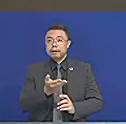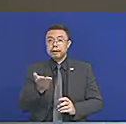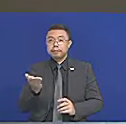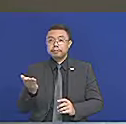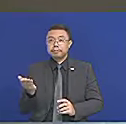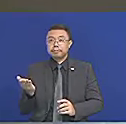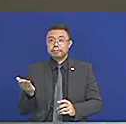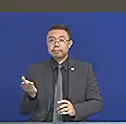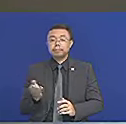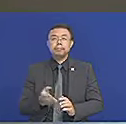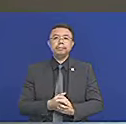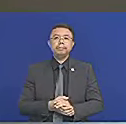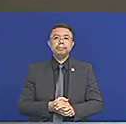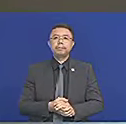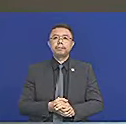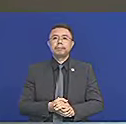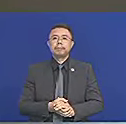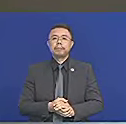Saudara-saudaraku,